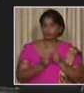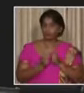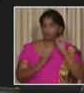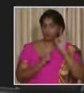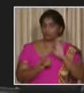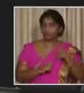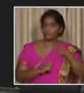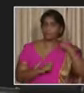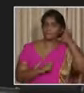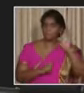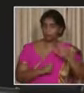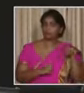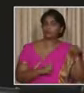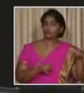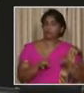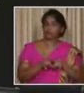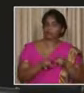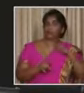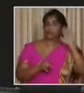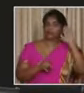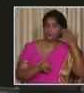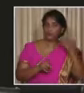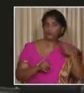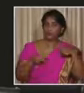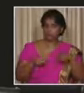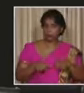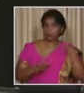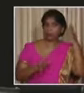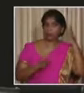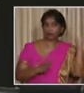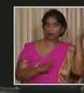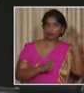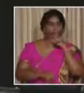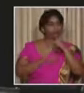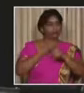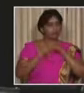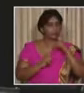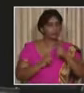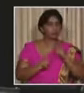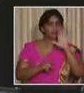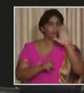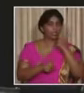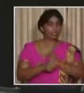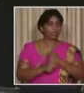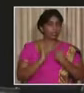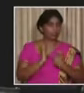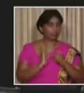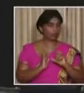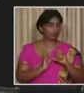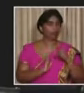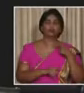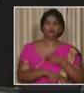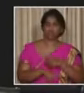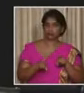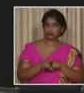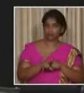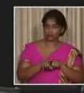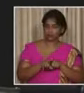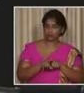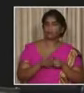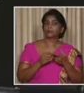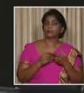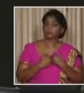කියන බලාපොරොත්තුව තියෙනවා. ඉතින් මේ සඳහා විශේෂයෙන්ම අපි දැන් ලෝකයේ හැමතැනම කතා කරන 5G තාක්ෂණය ගැන කතා කරනවා. ඉතින් මේක